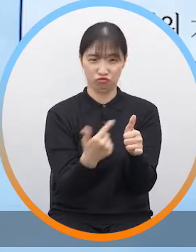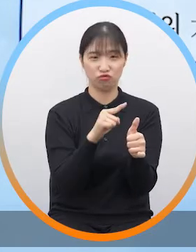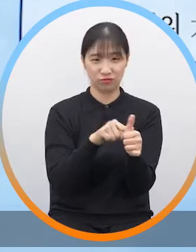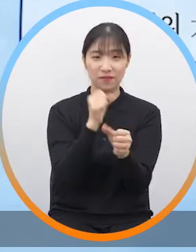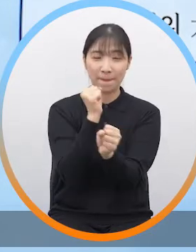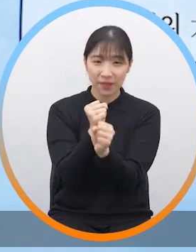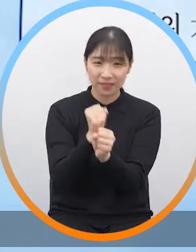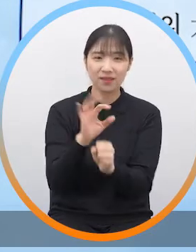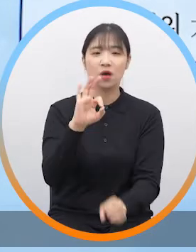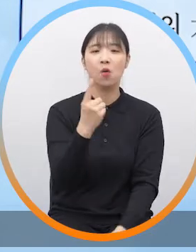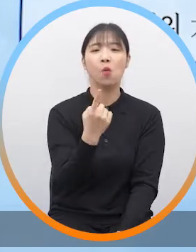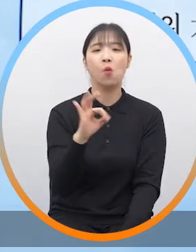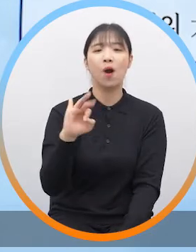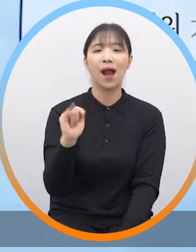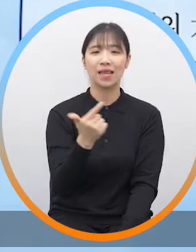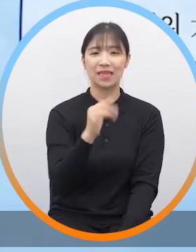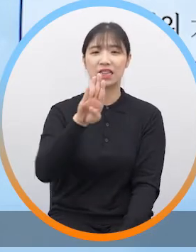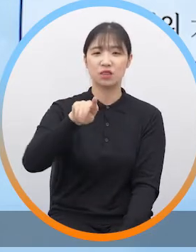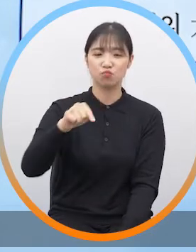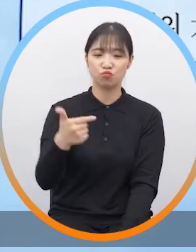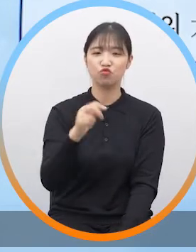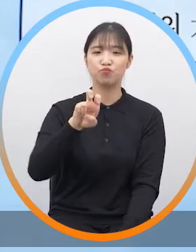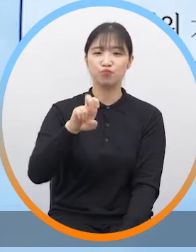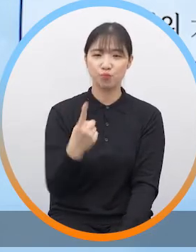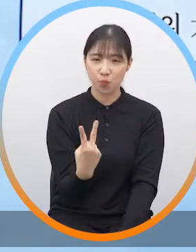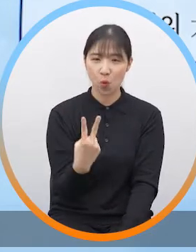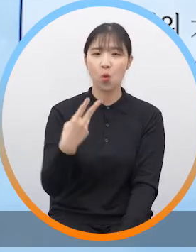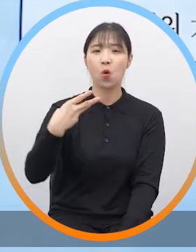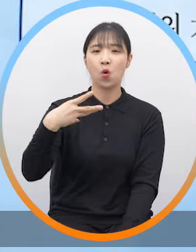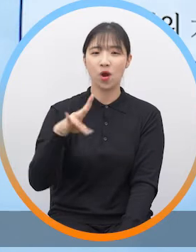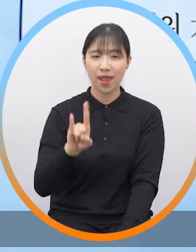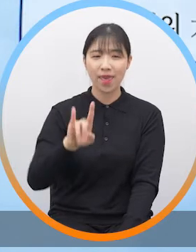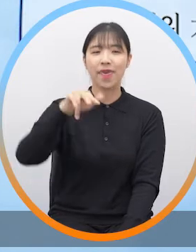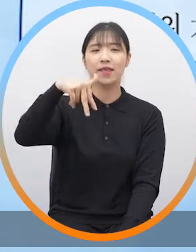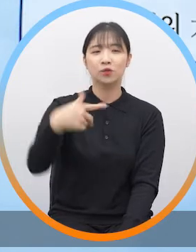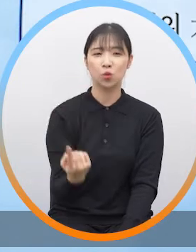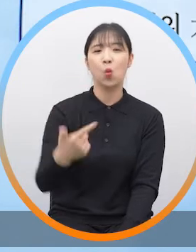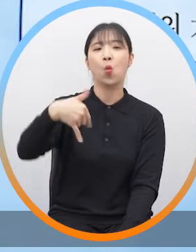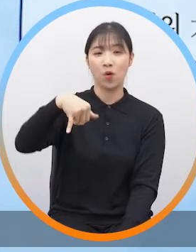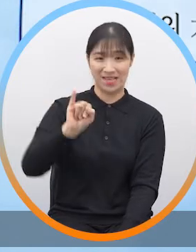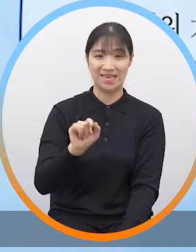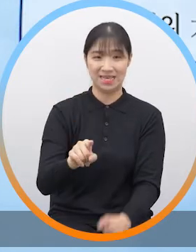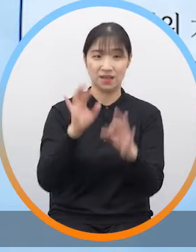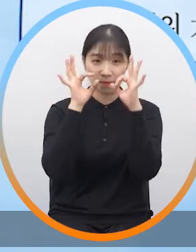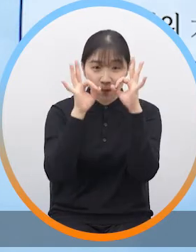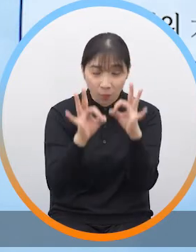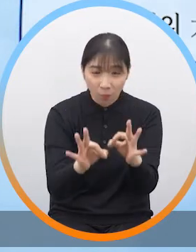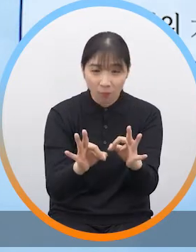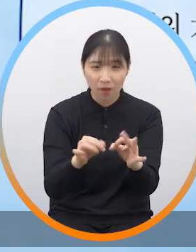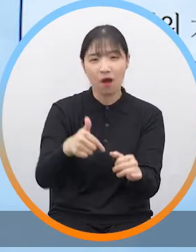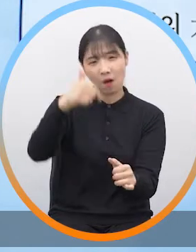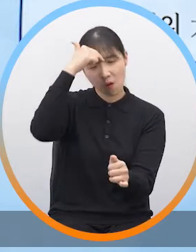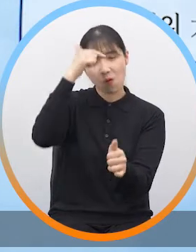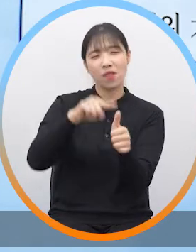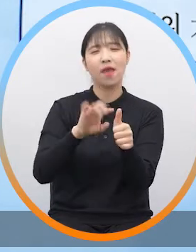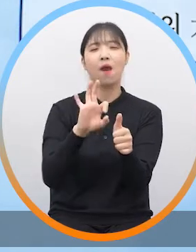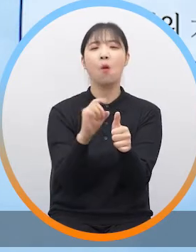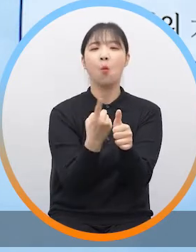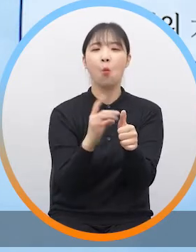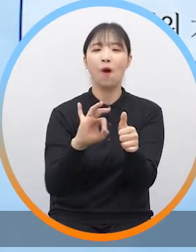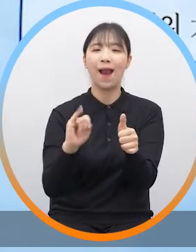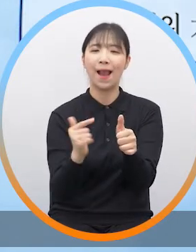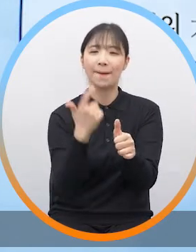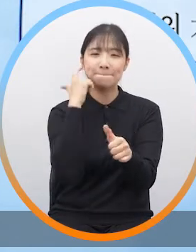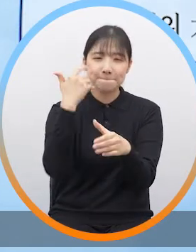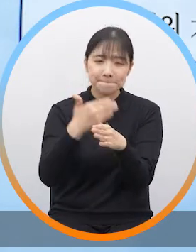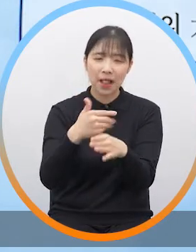지은 왕인 분묘 내족이라고 하는 기록이 있습니다. 거기에 보면은 고대 왕인 박사의